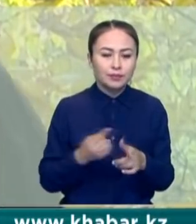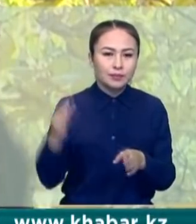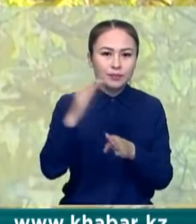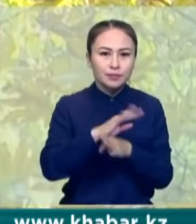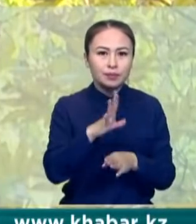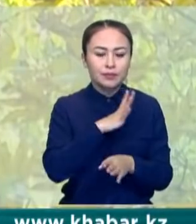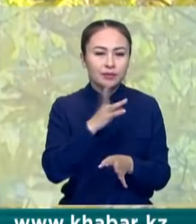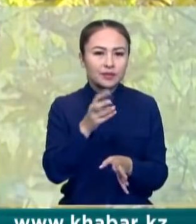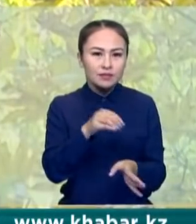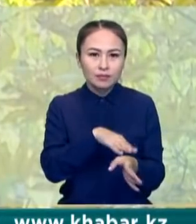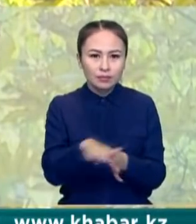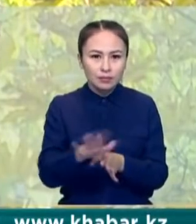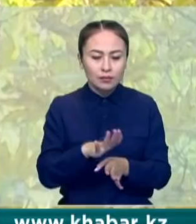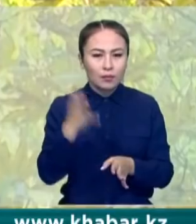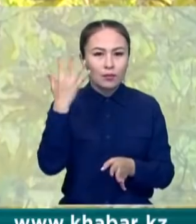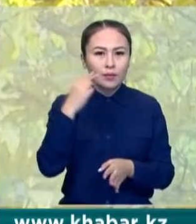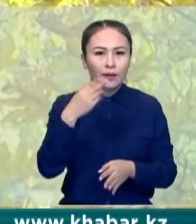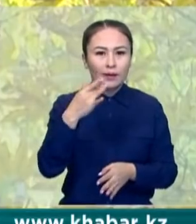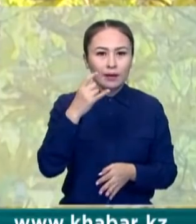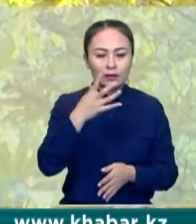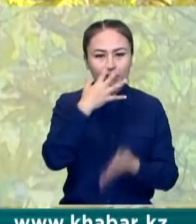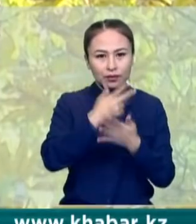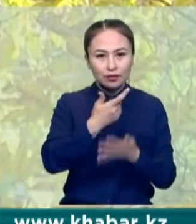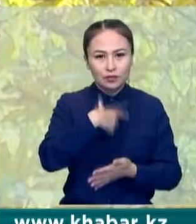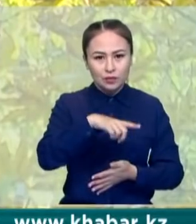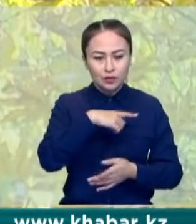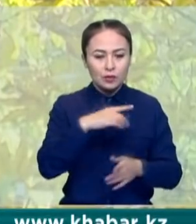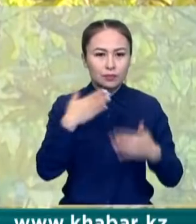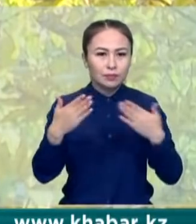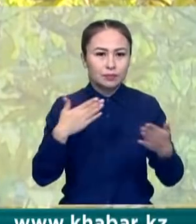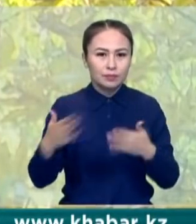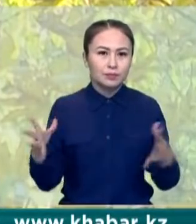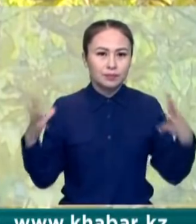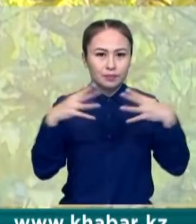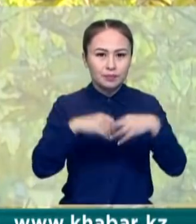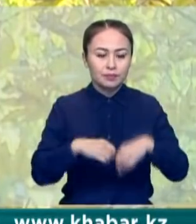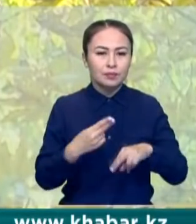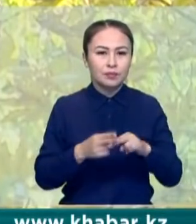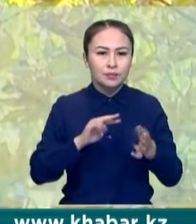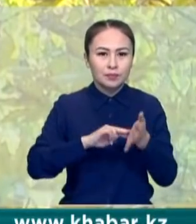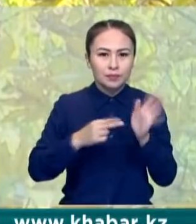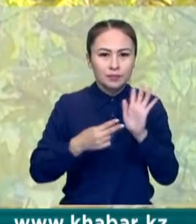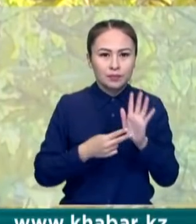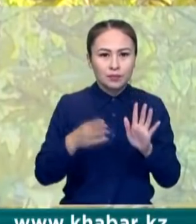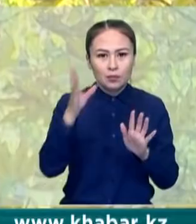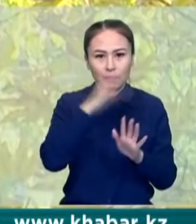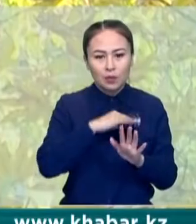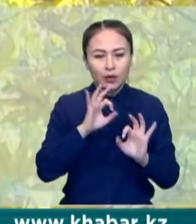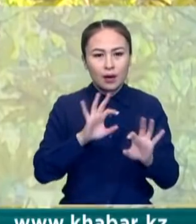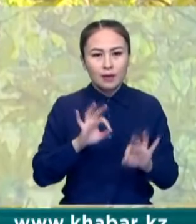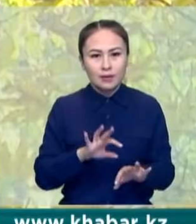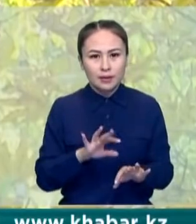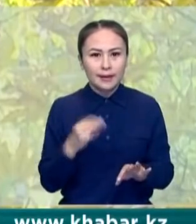міндеттемелерін орындамаған жағдайда. Тегеранда өз бетінше жан жақты қамтылған бірлескен іс-қимылдар жоспарынан шыға алатыны